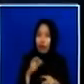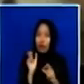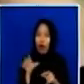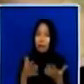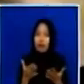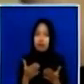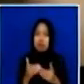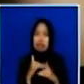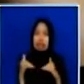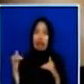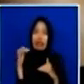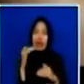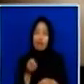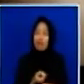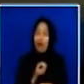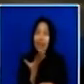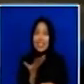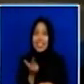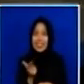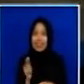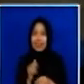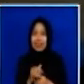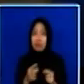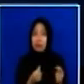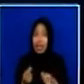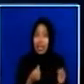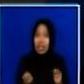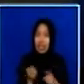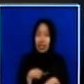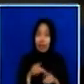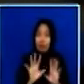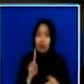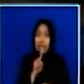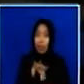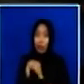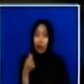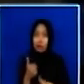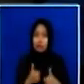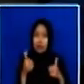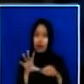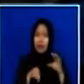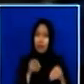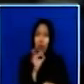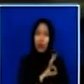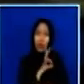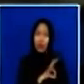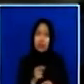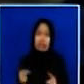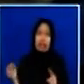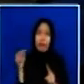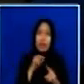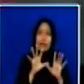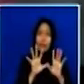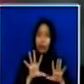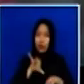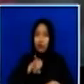kini setelah satu tahun berjalan usaha yasan dinding dan pintunya mampu menghasilkan keuntungan hingga 10 juta rupiah